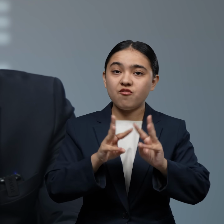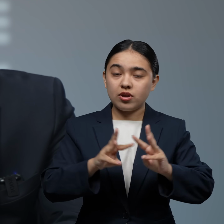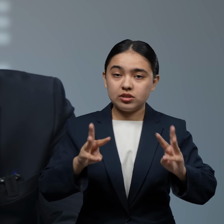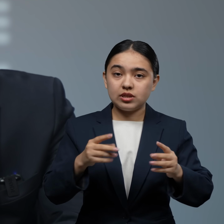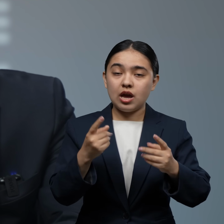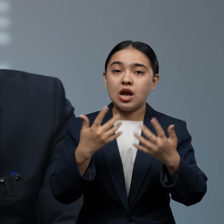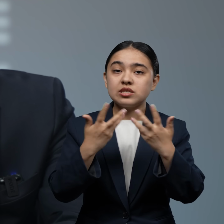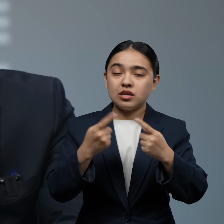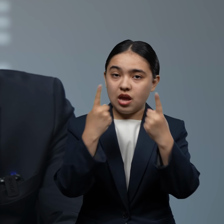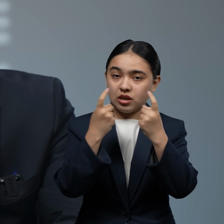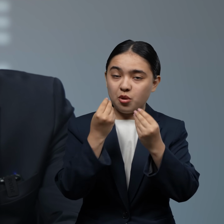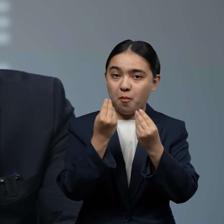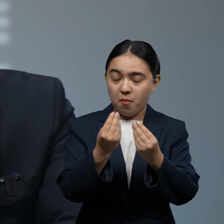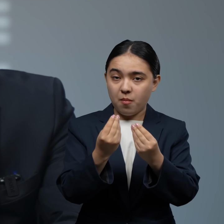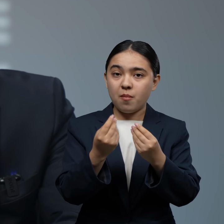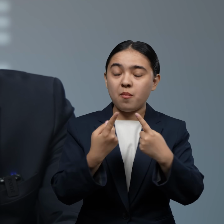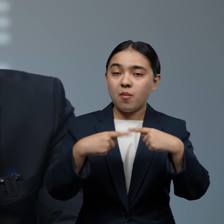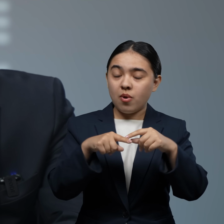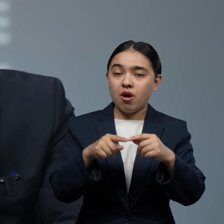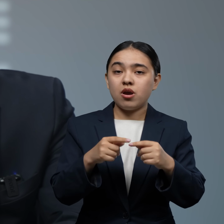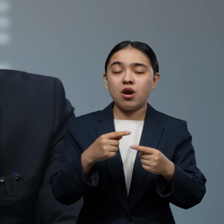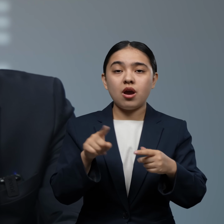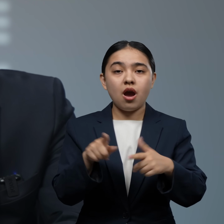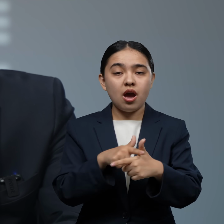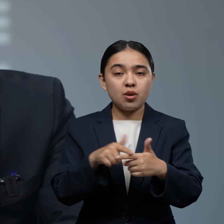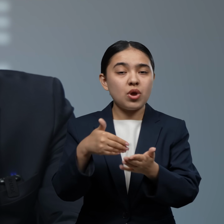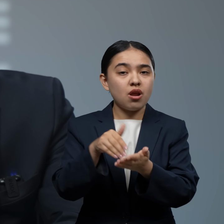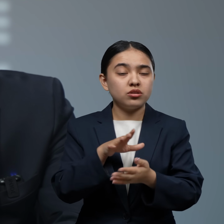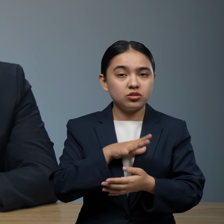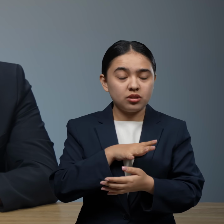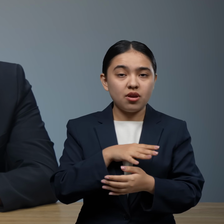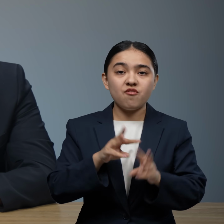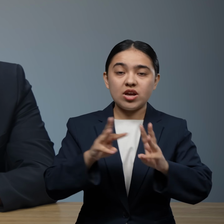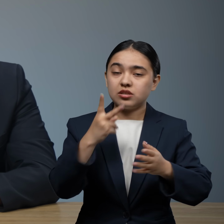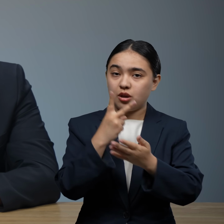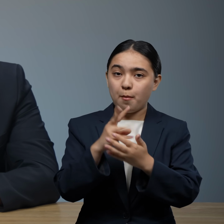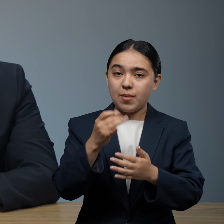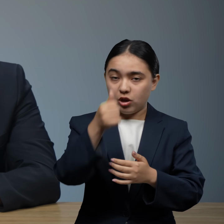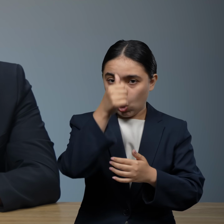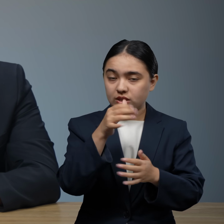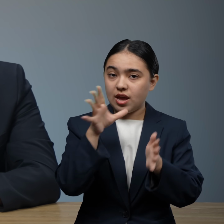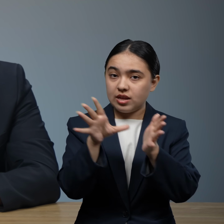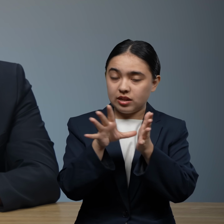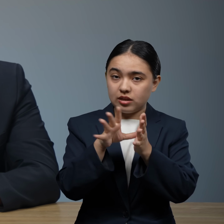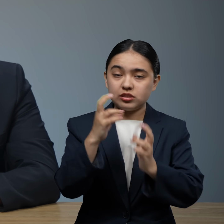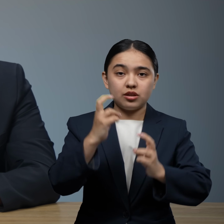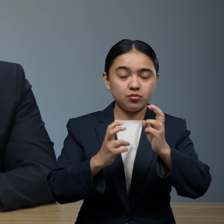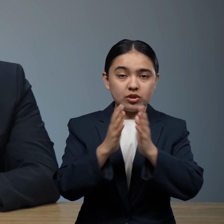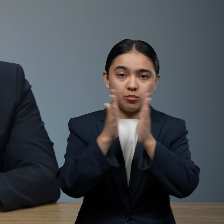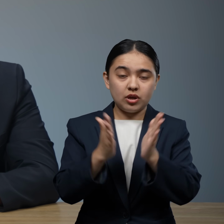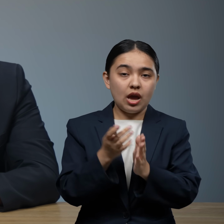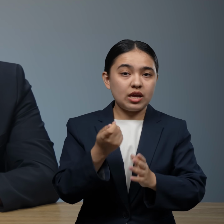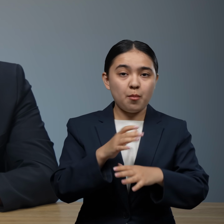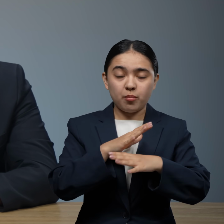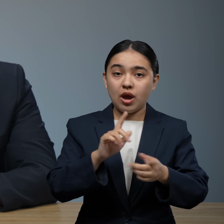Energetika vazirligi Statistika agentligi bergan bu ma'lumotlarning ayrimlarini rad etib chiqdi. Vazirlikka ko'ra, may oyida elektr energiyasi ishlab